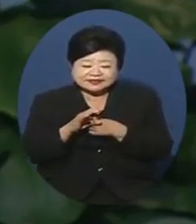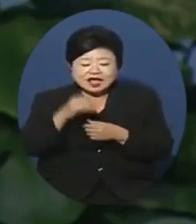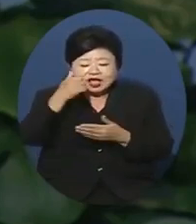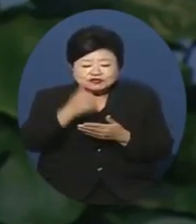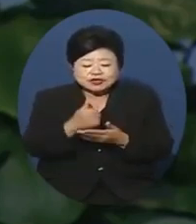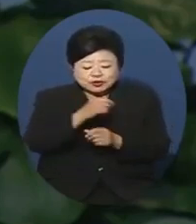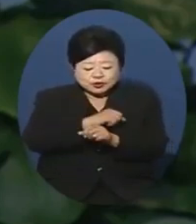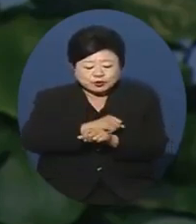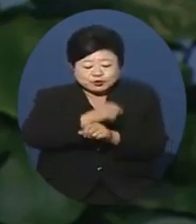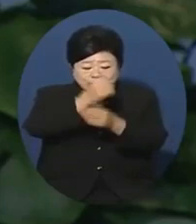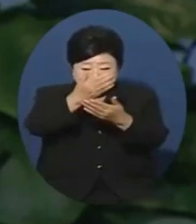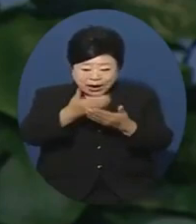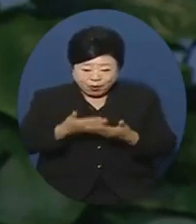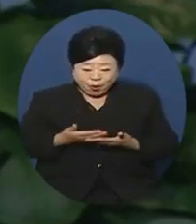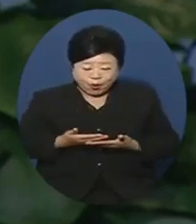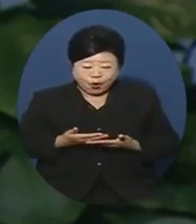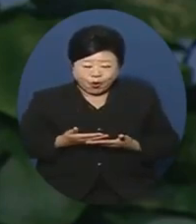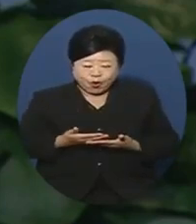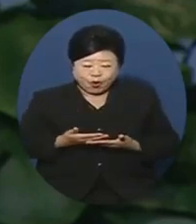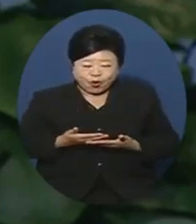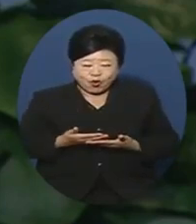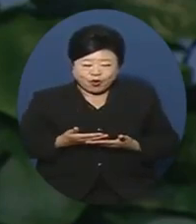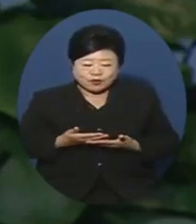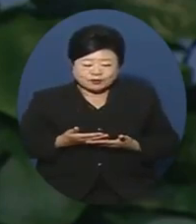죄를 사함받고